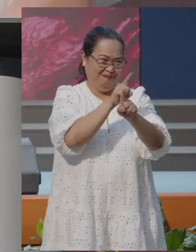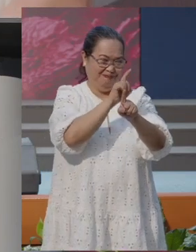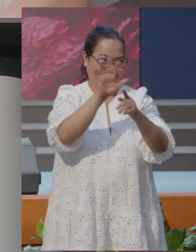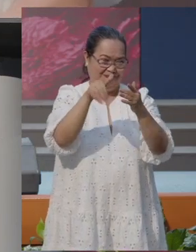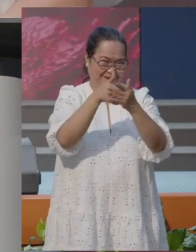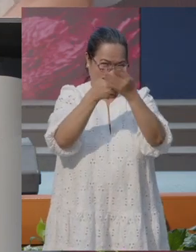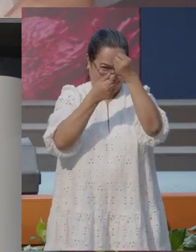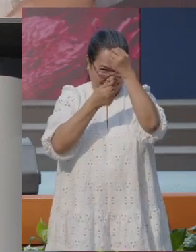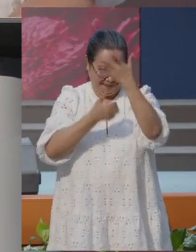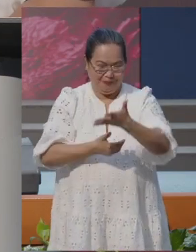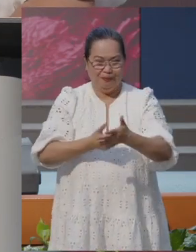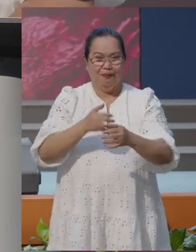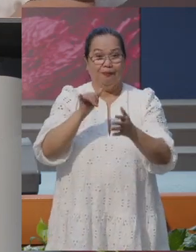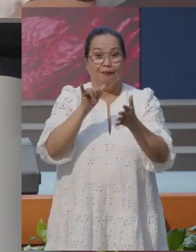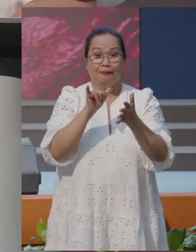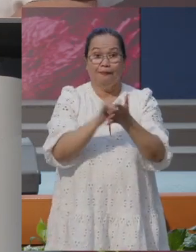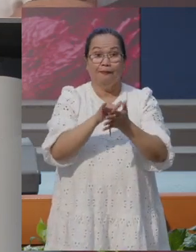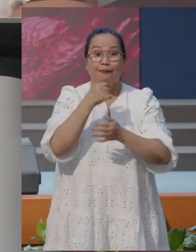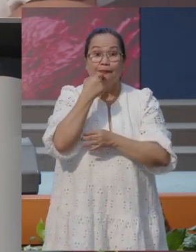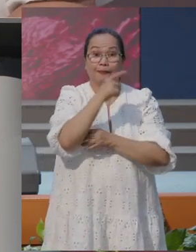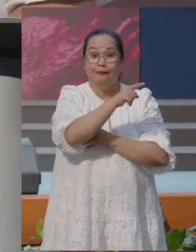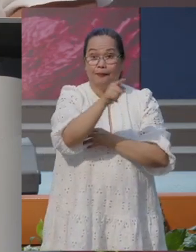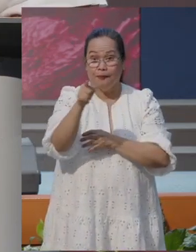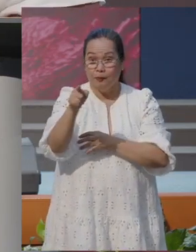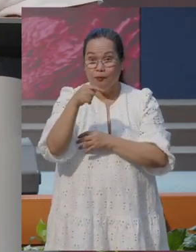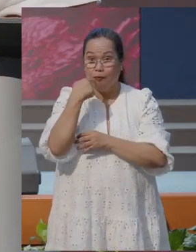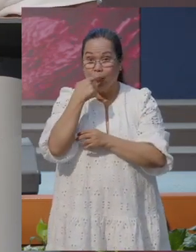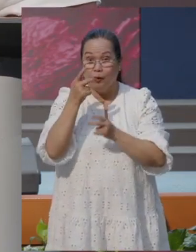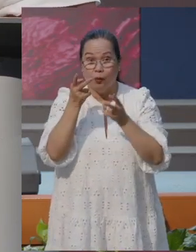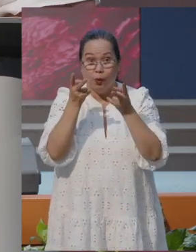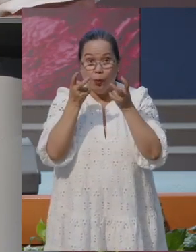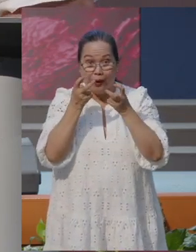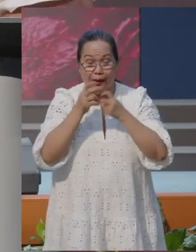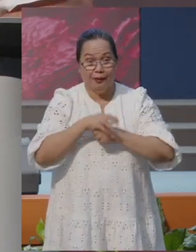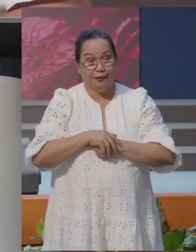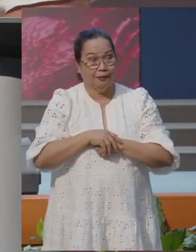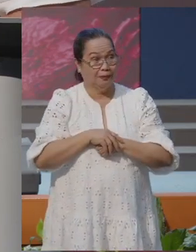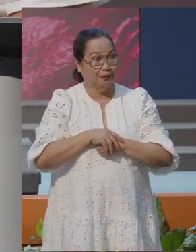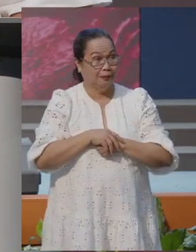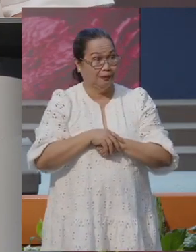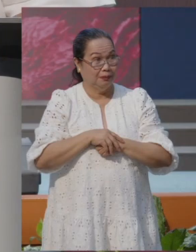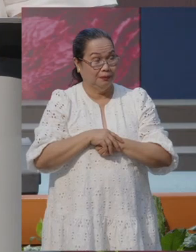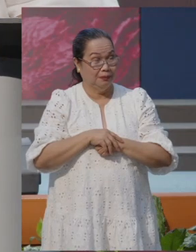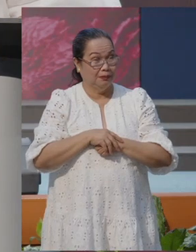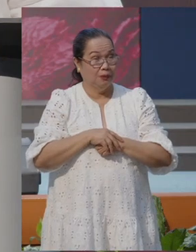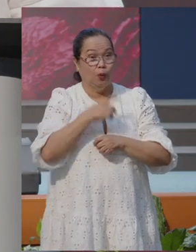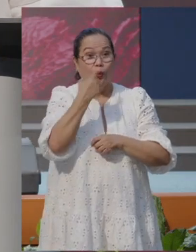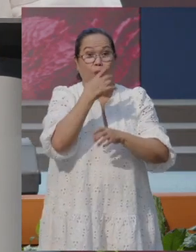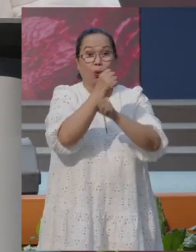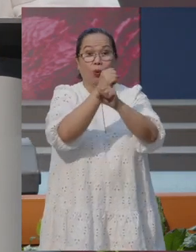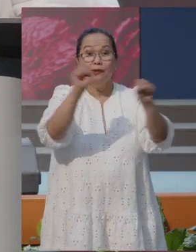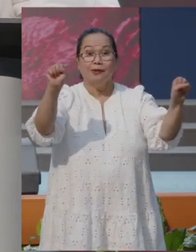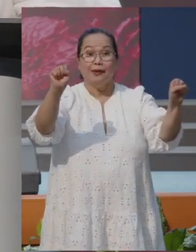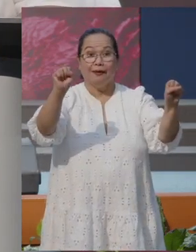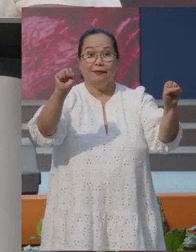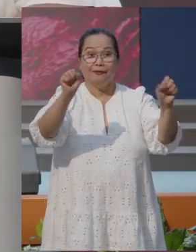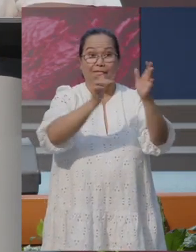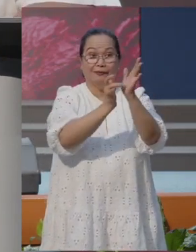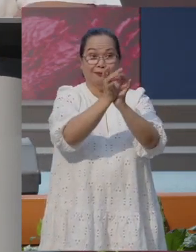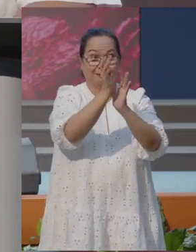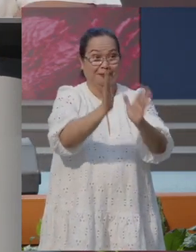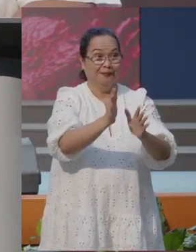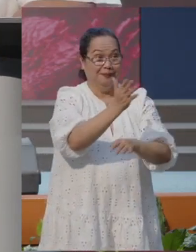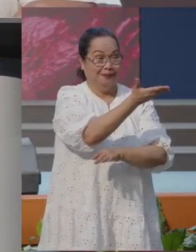kanyang pagtawag. But I say to you who hear. So, sa mga ligtas na kay